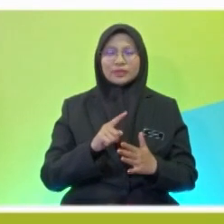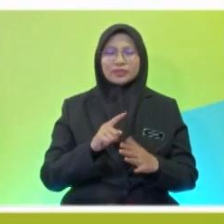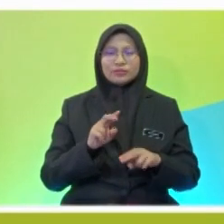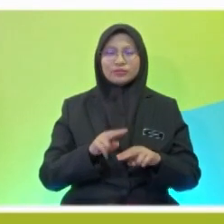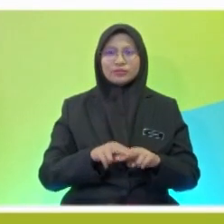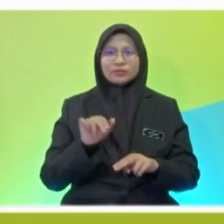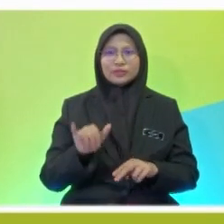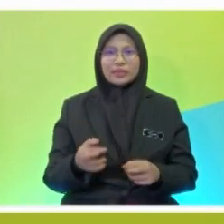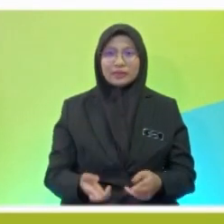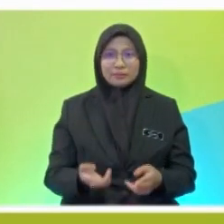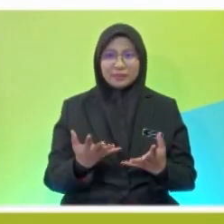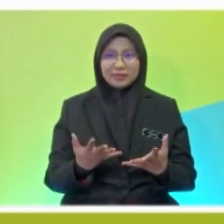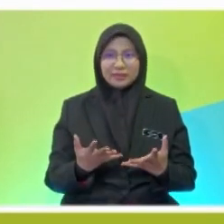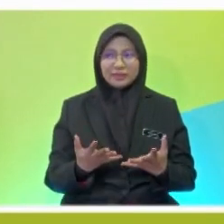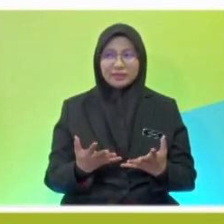bilangan